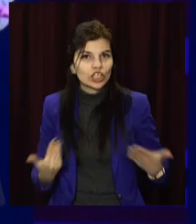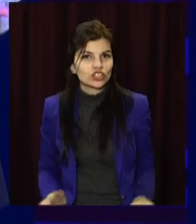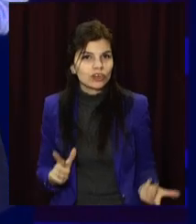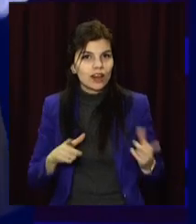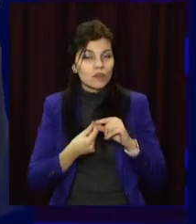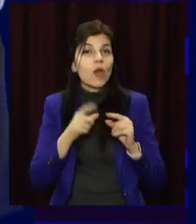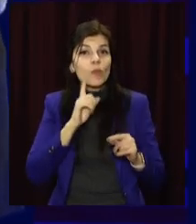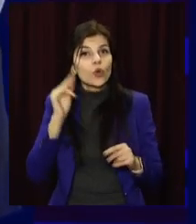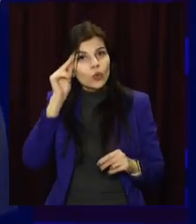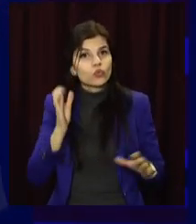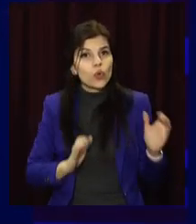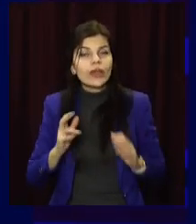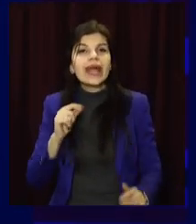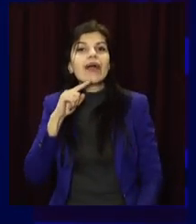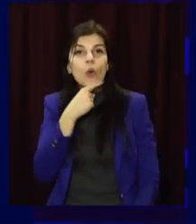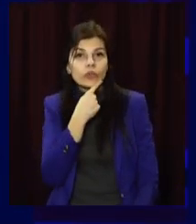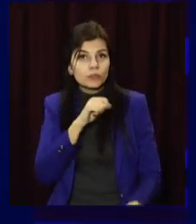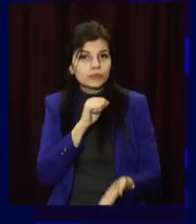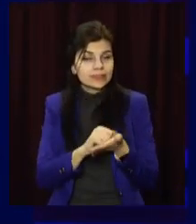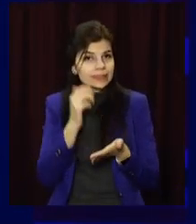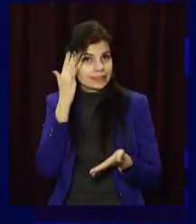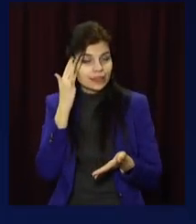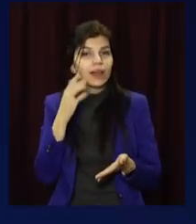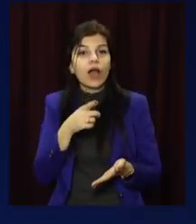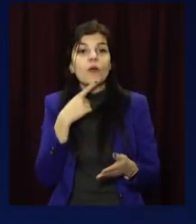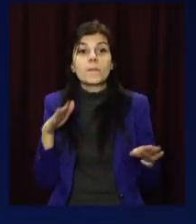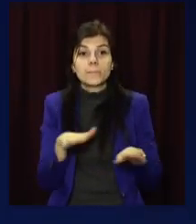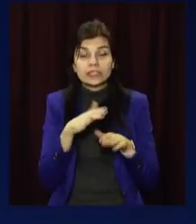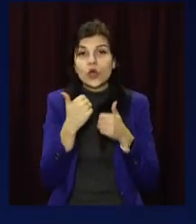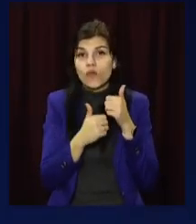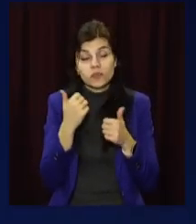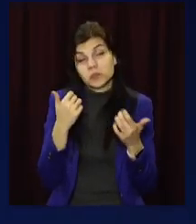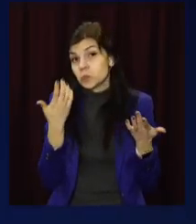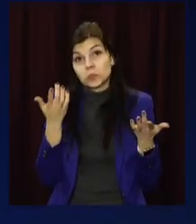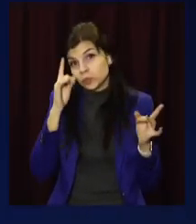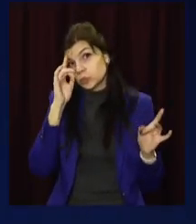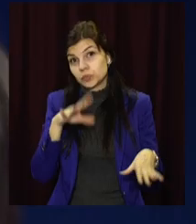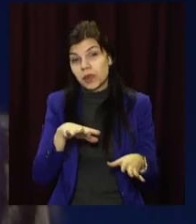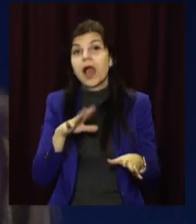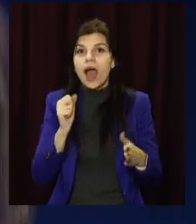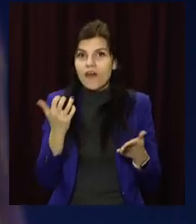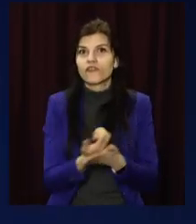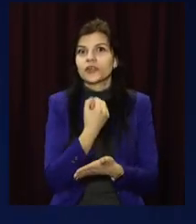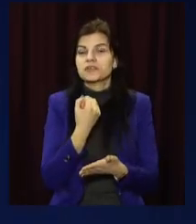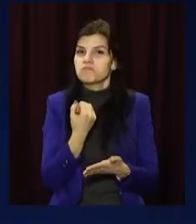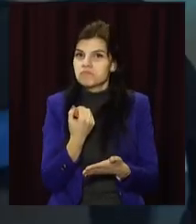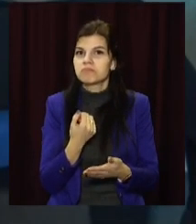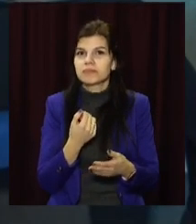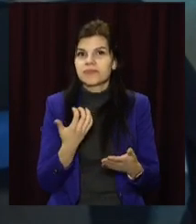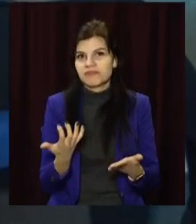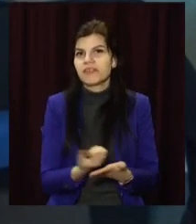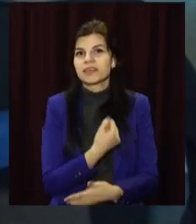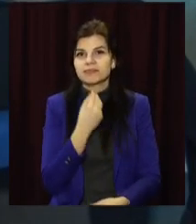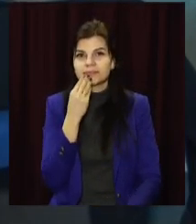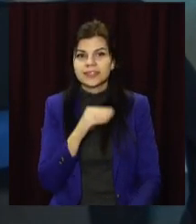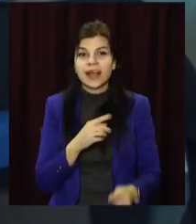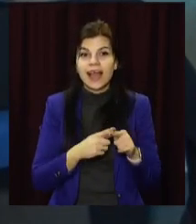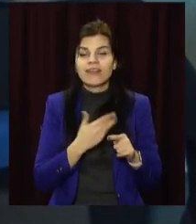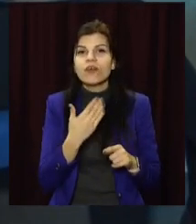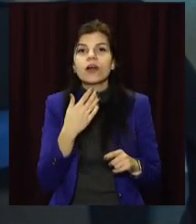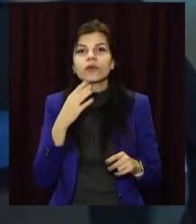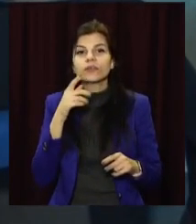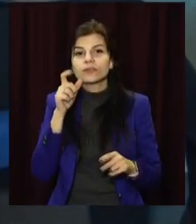поки вчиться в коледжі на економіста. Конкурсну пісню, каже, обрала випадково. А вийшло. Саме хіт Андрія Кузьменка розкрив її голос